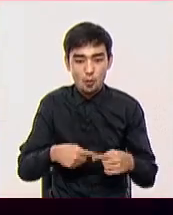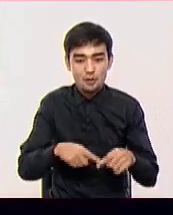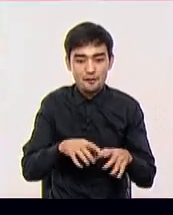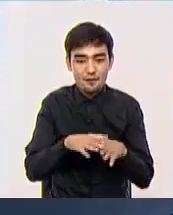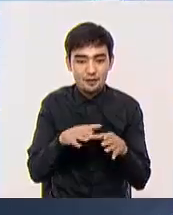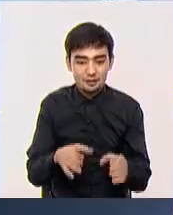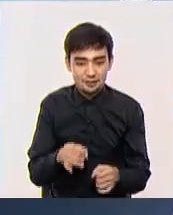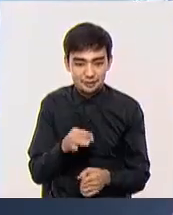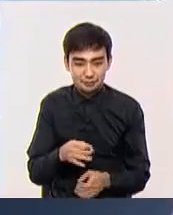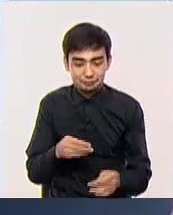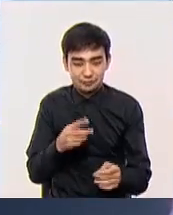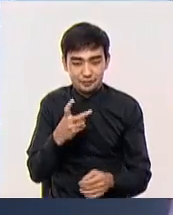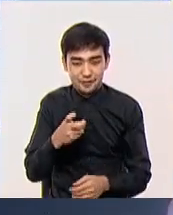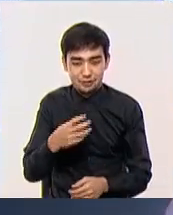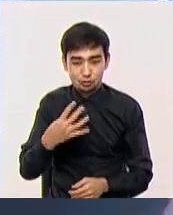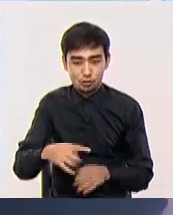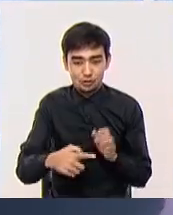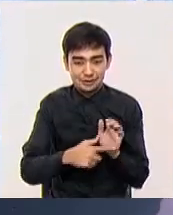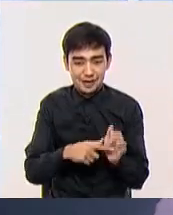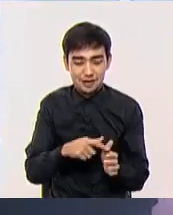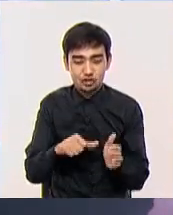власти. Они выделили